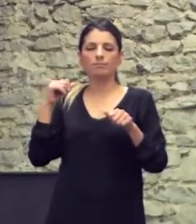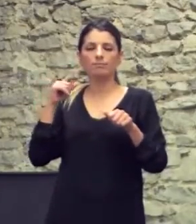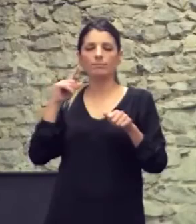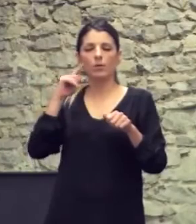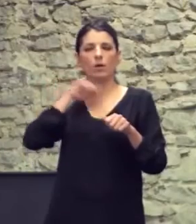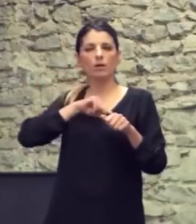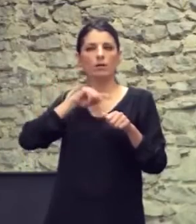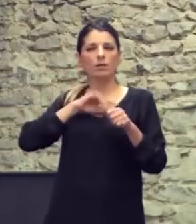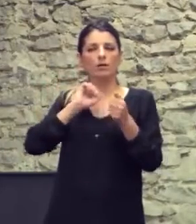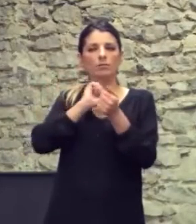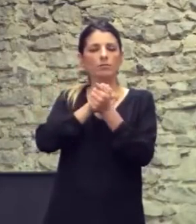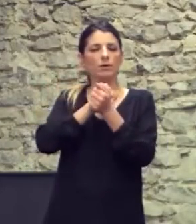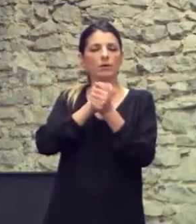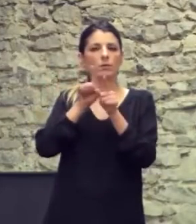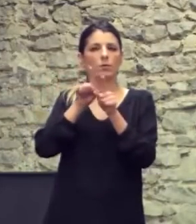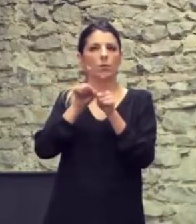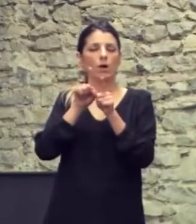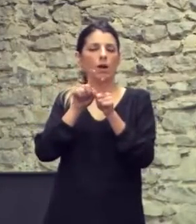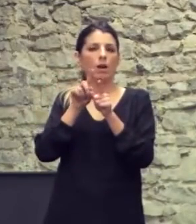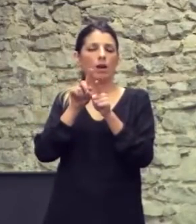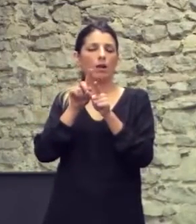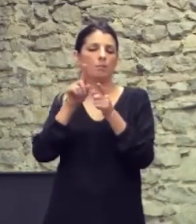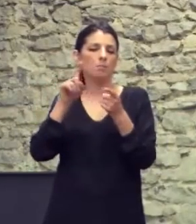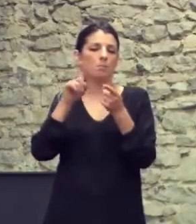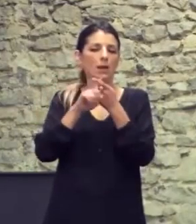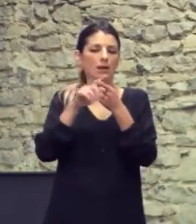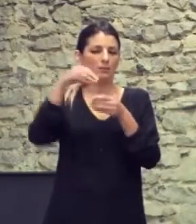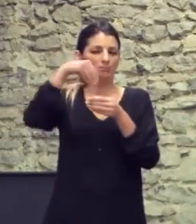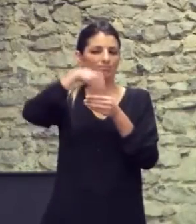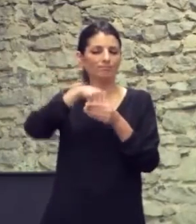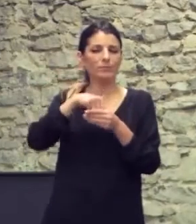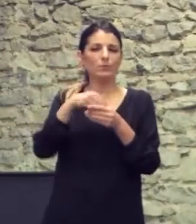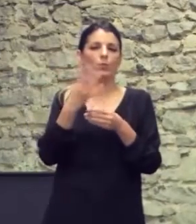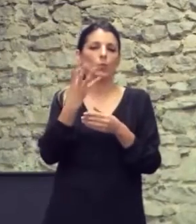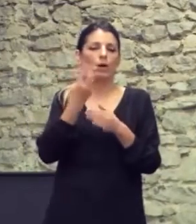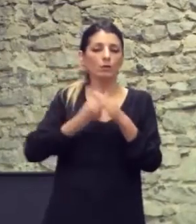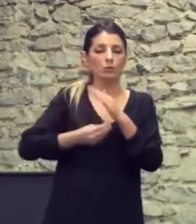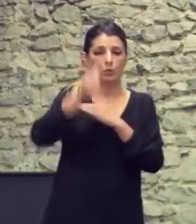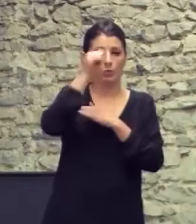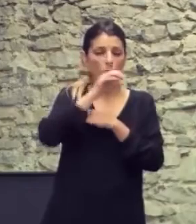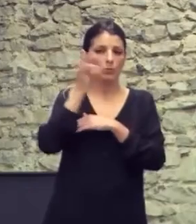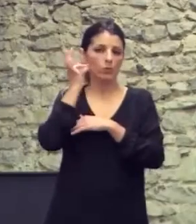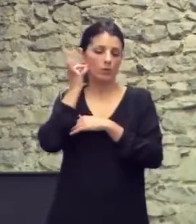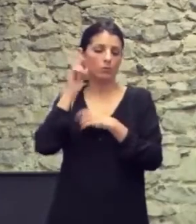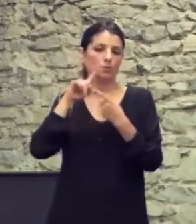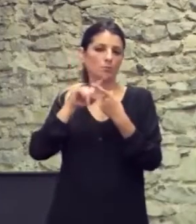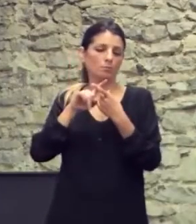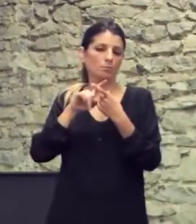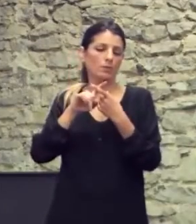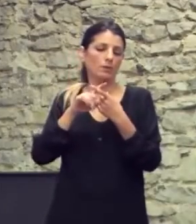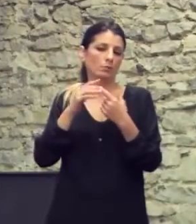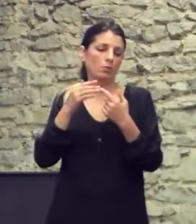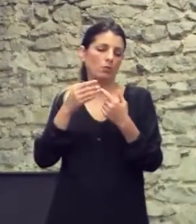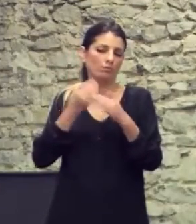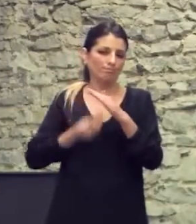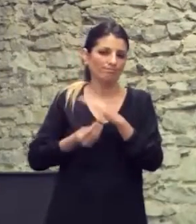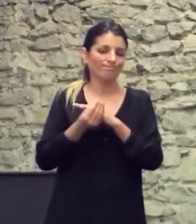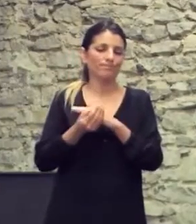ez? Bere matrimonioaz ari da, ez? Bere lau seme alabak ekarri zituen matrimonioaz, ez? Eta nola